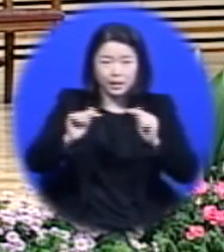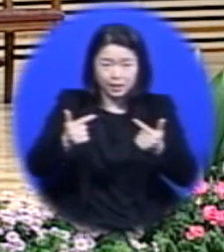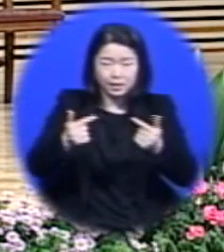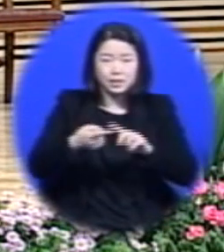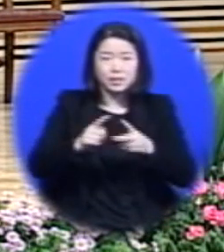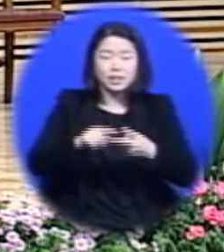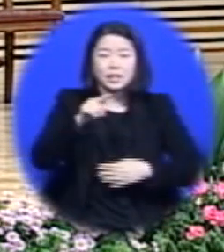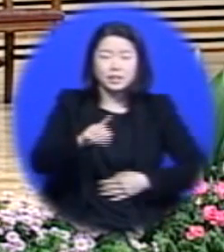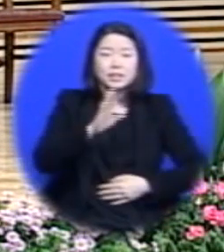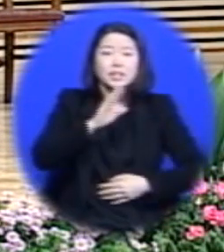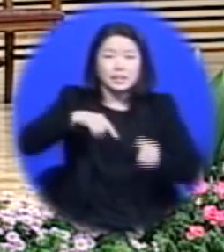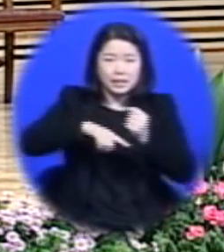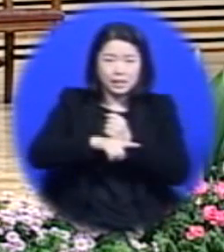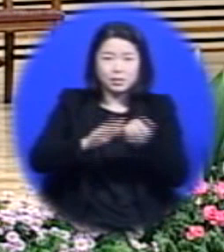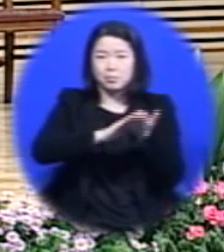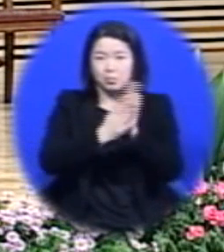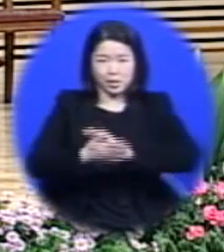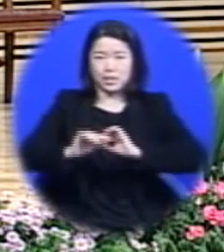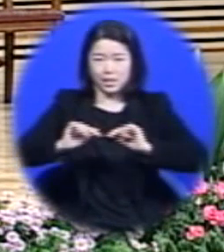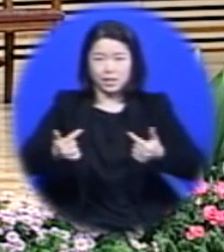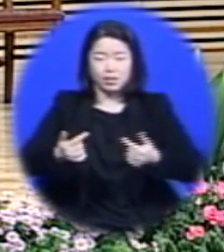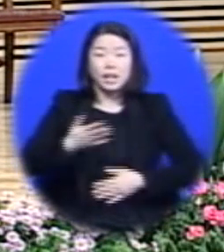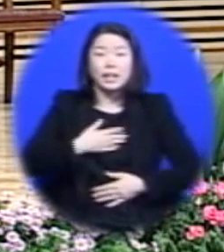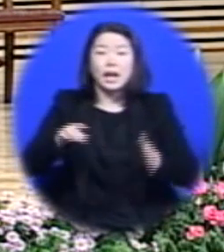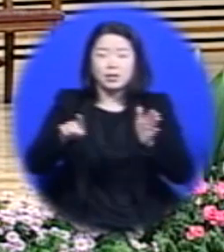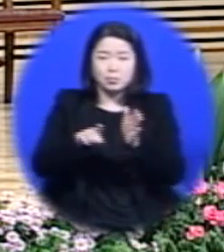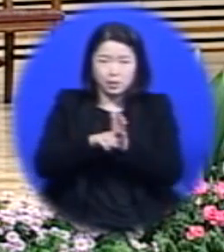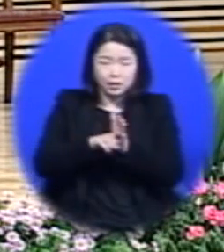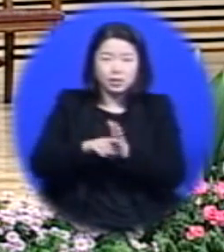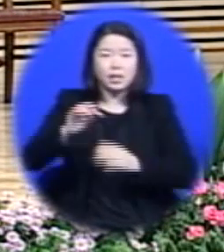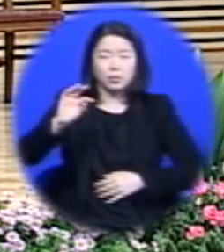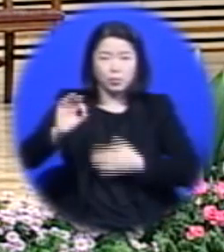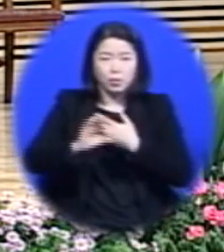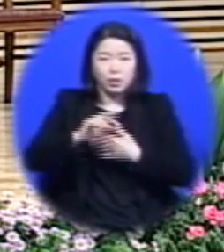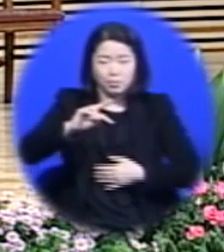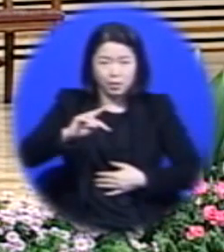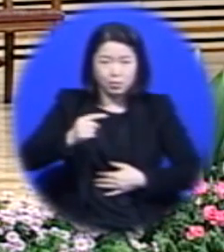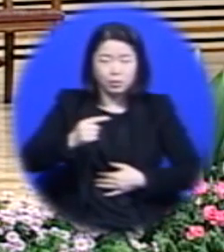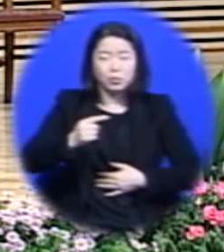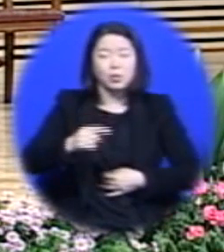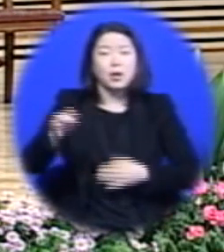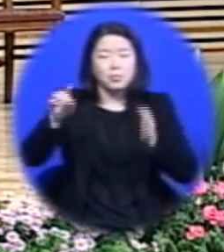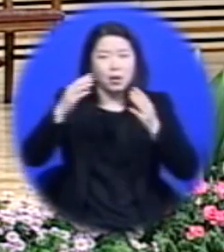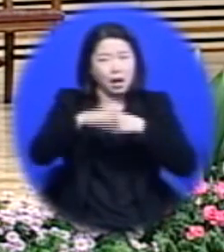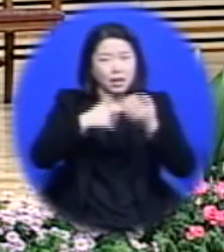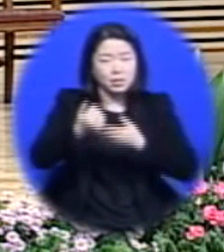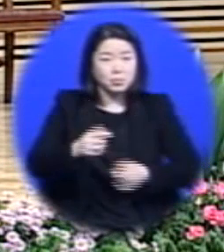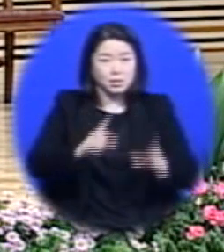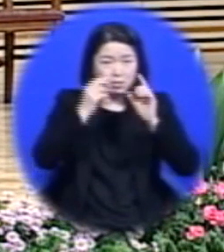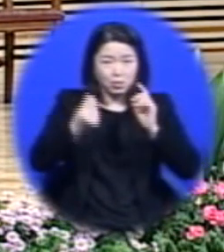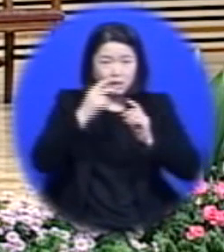그 진리는 변하지 않습니다 내가 믿었다고 그래서 하나님이 살아계신 거고 안 믿으면 안 살아 계신 거